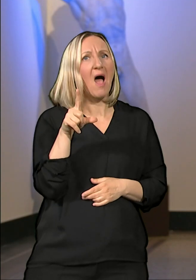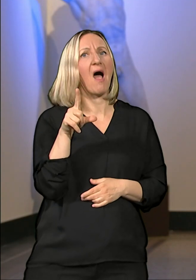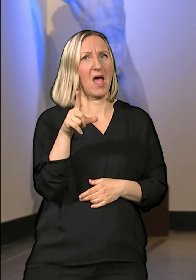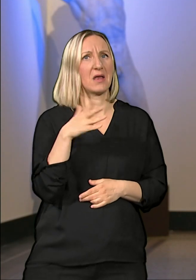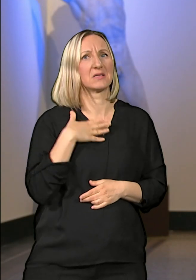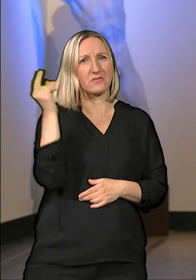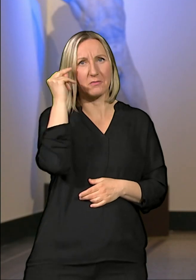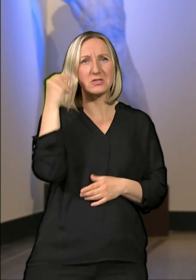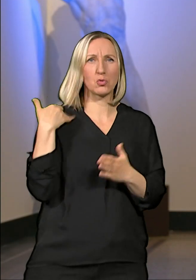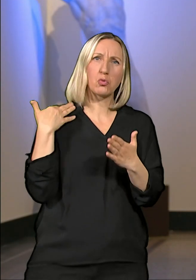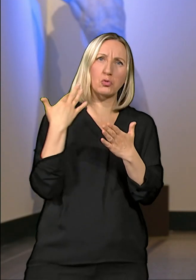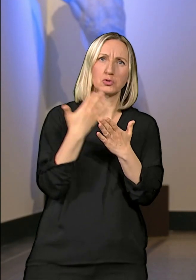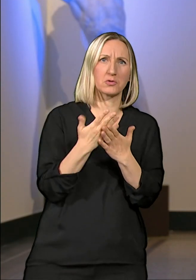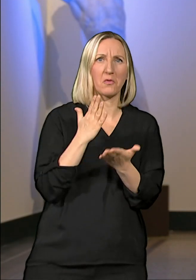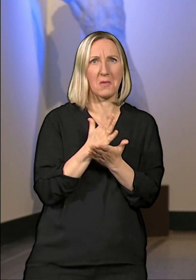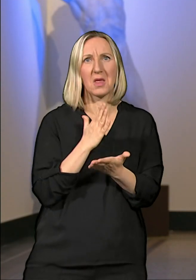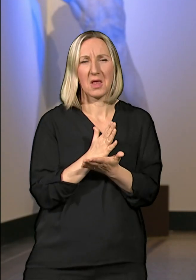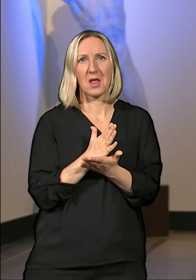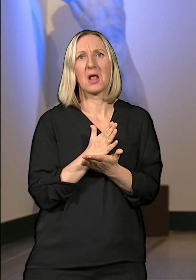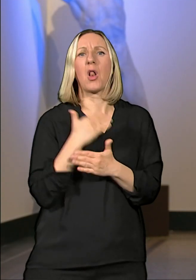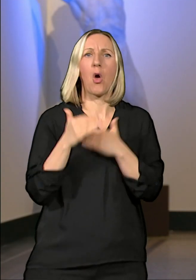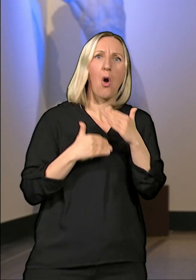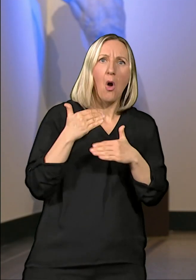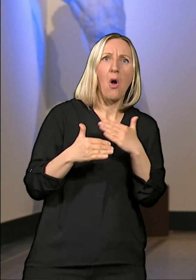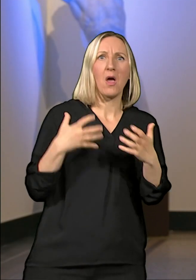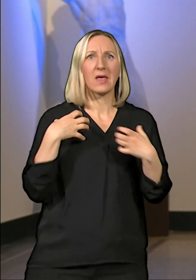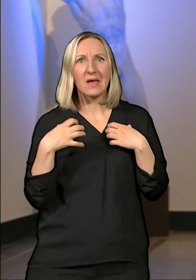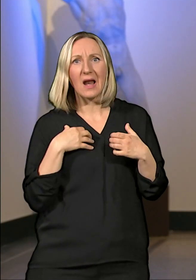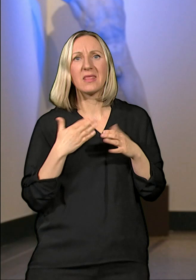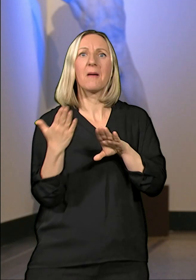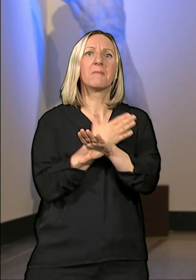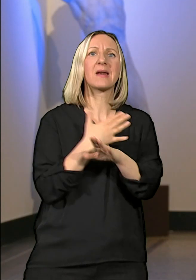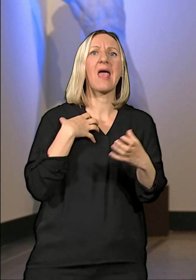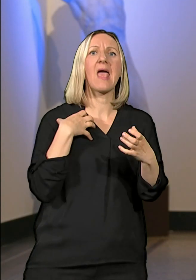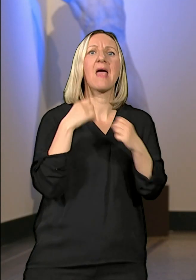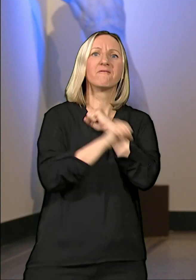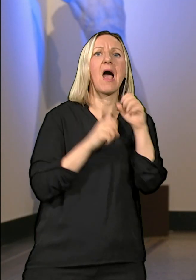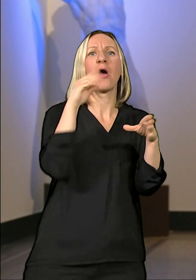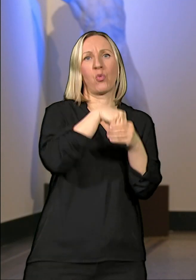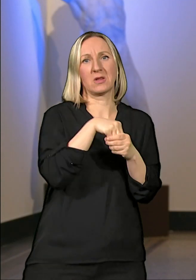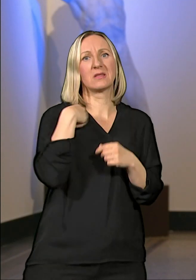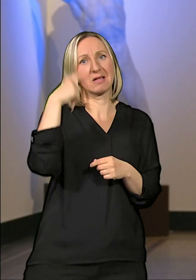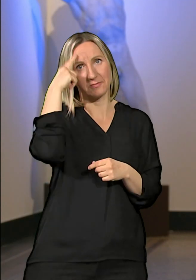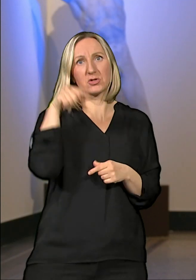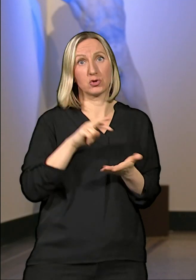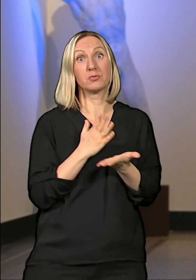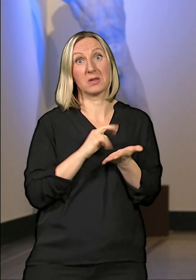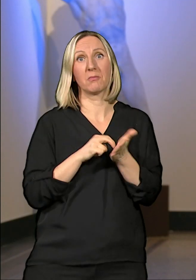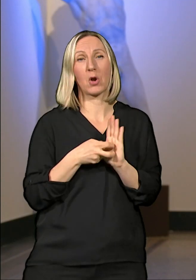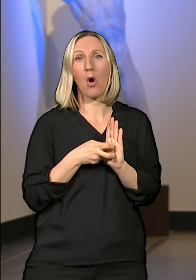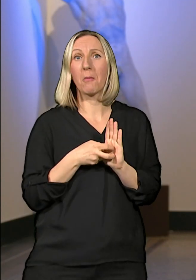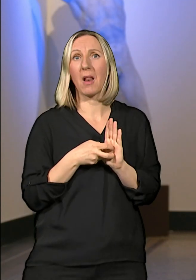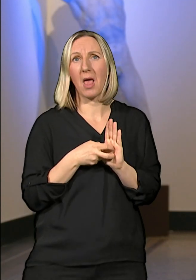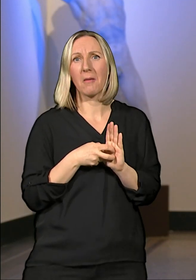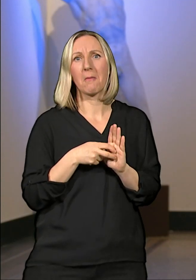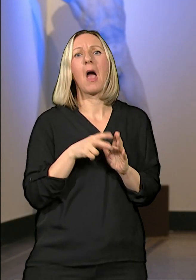što procesa, što igranja pre nego što sam došao na fakultet. I mislio sam da će mi to smetati, ali imao sam